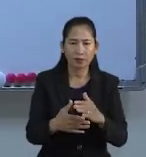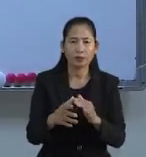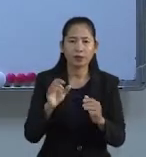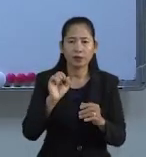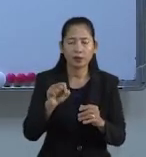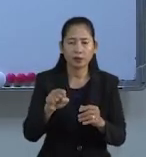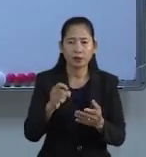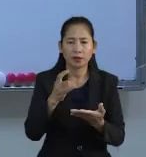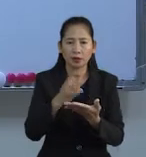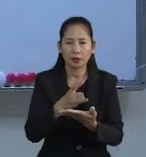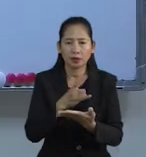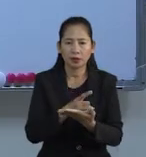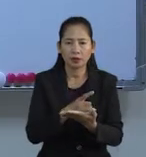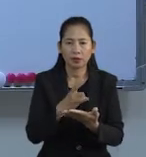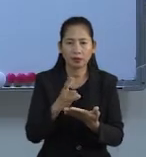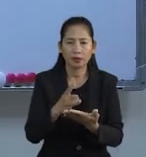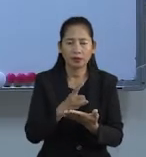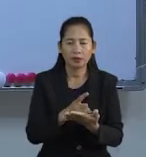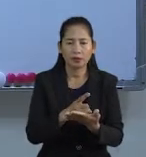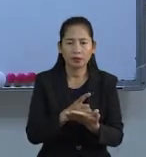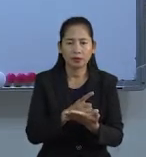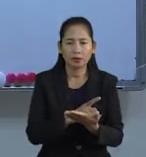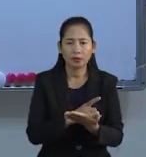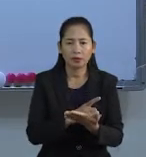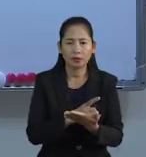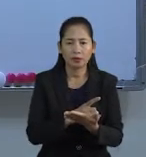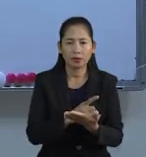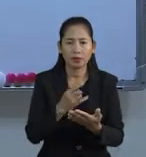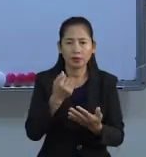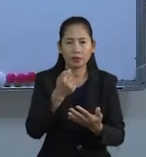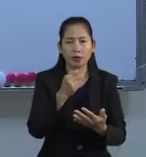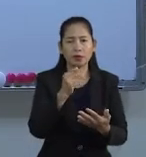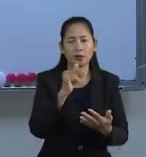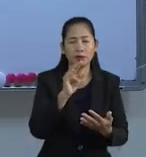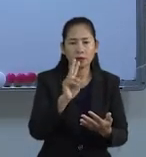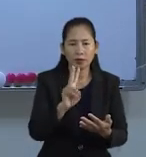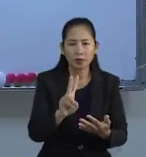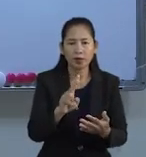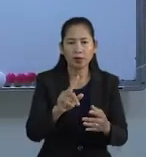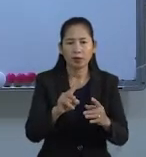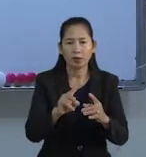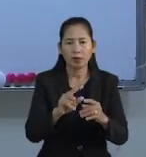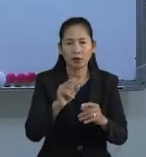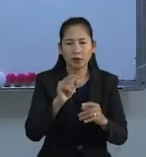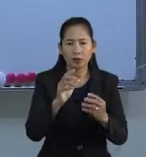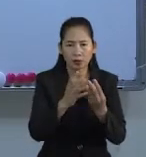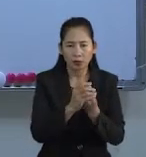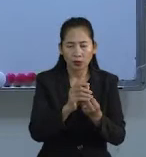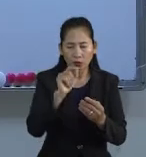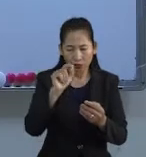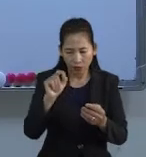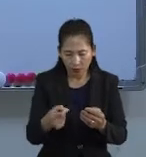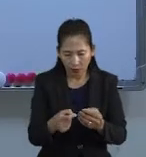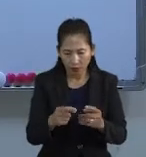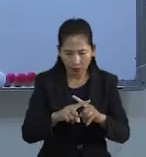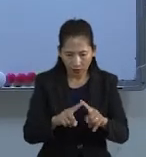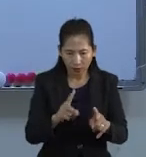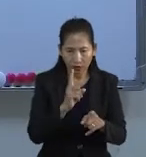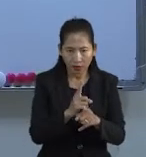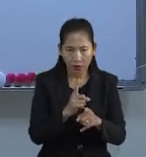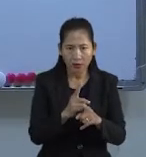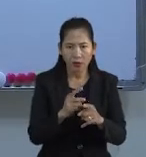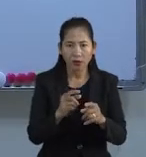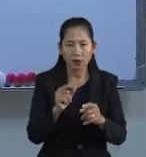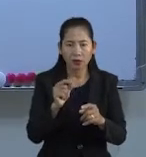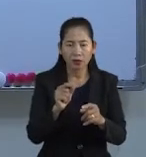và cứ mê riêng thì pi từ đại tế còn bàn tay chùm ở trên nơi chùm luôn tuốt sát hiện bàn tay dưới tới to